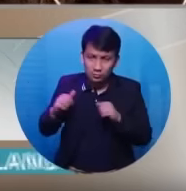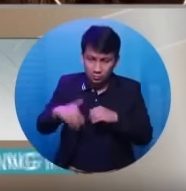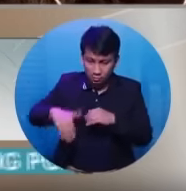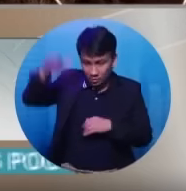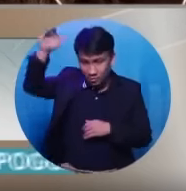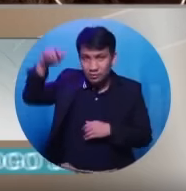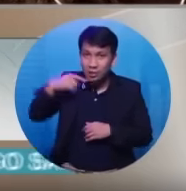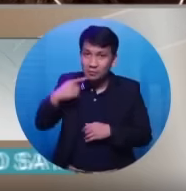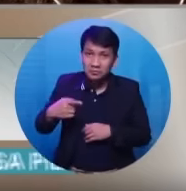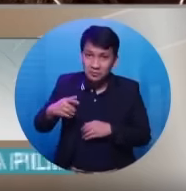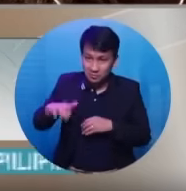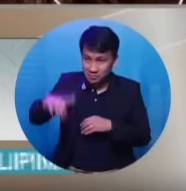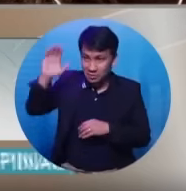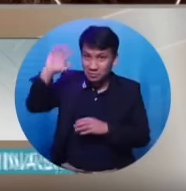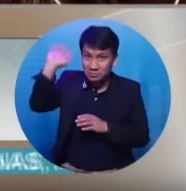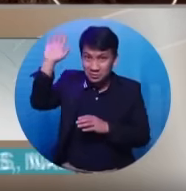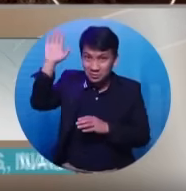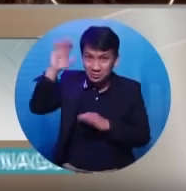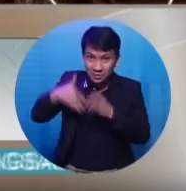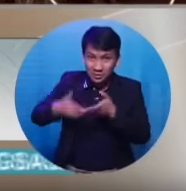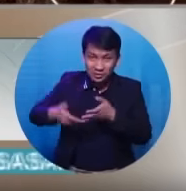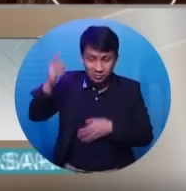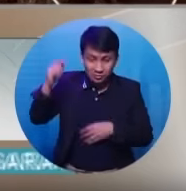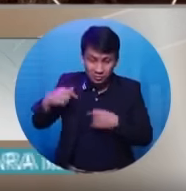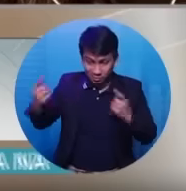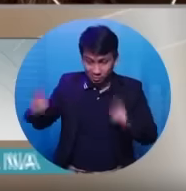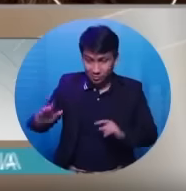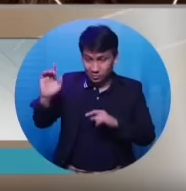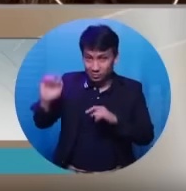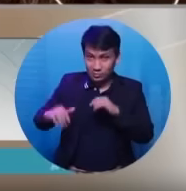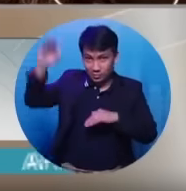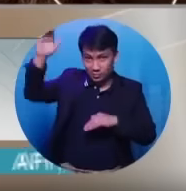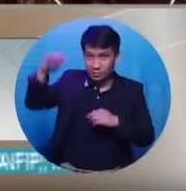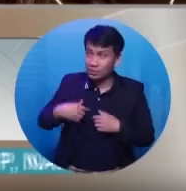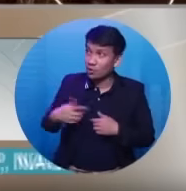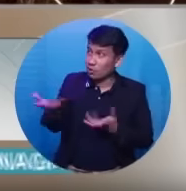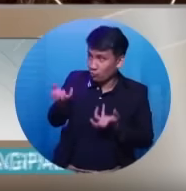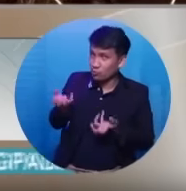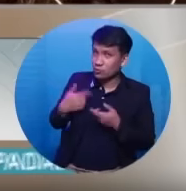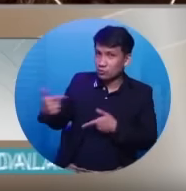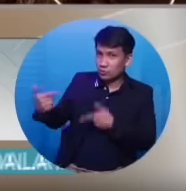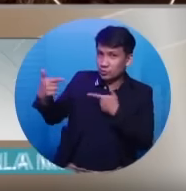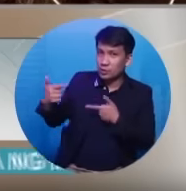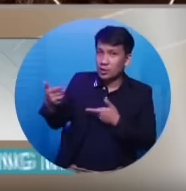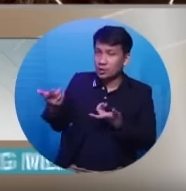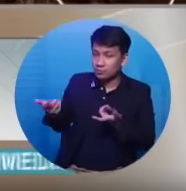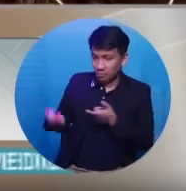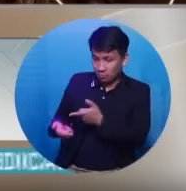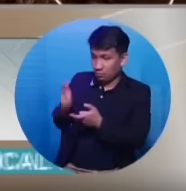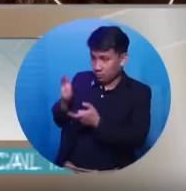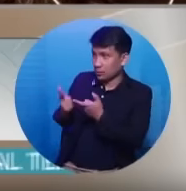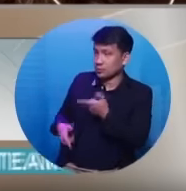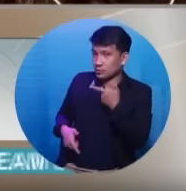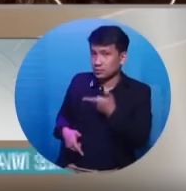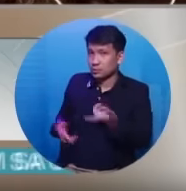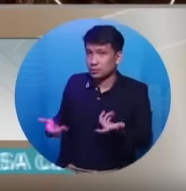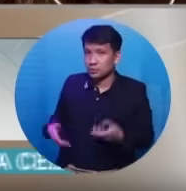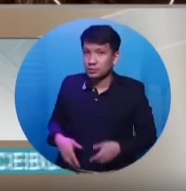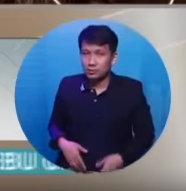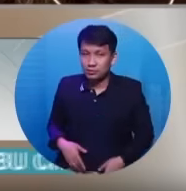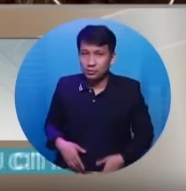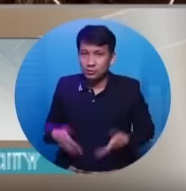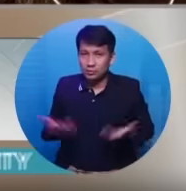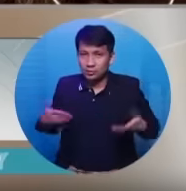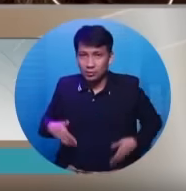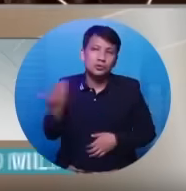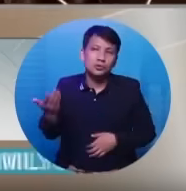di ba? Yun naman ang magiging, talagang response sa kahit sino hamunin mo eh. Sabi ko, gusto mo, barila na lang. Kasi on my thinking, sir, wala naman akong baril eh. Saan ang